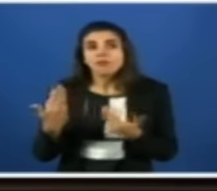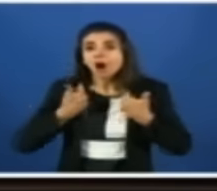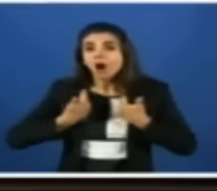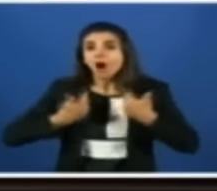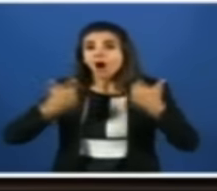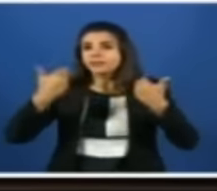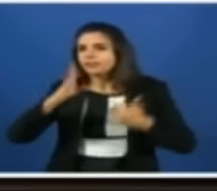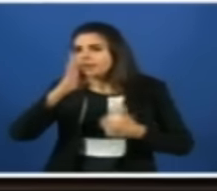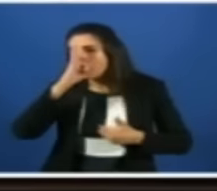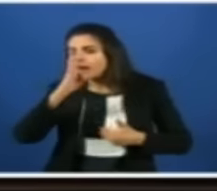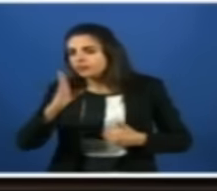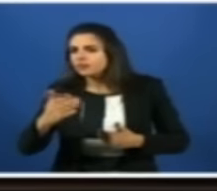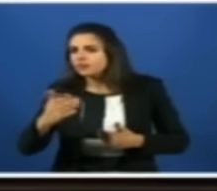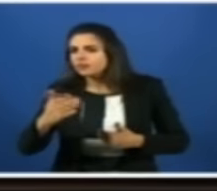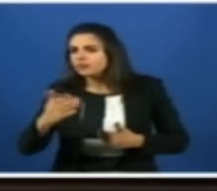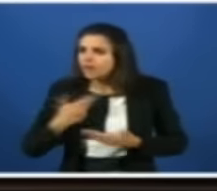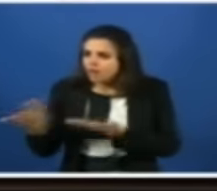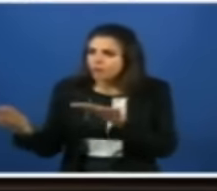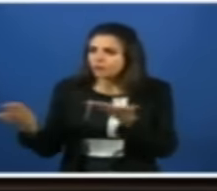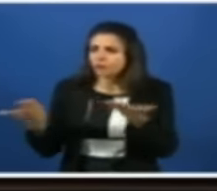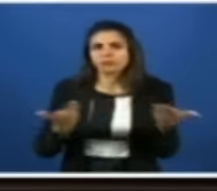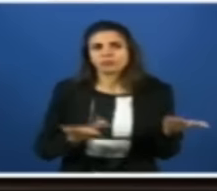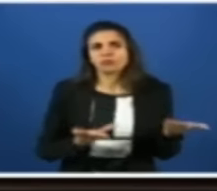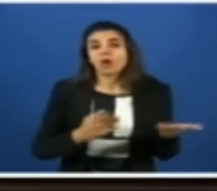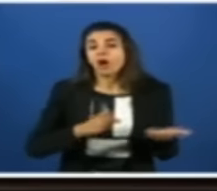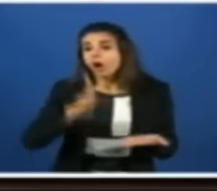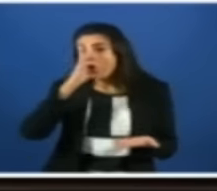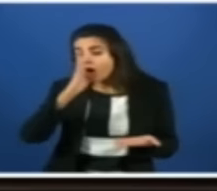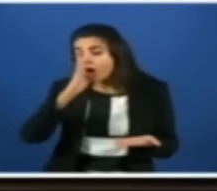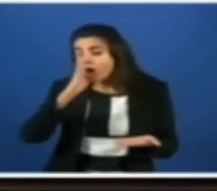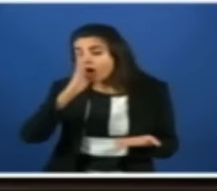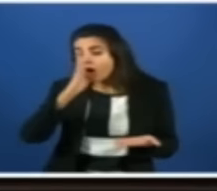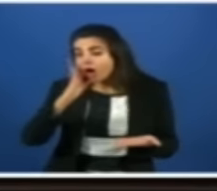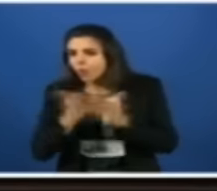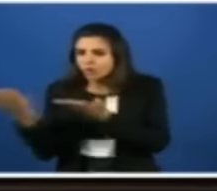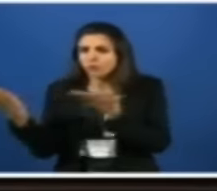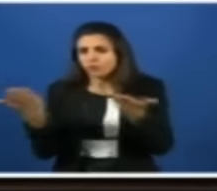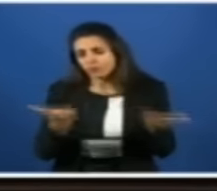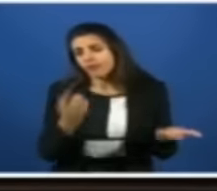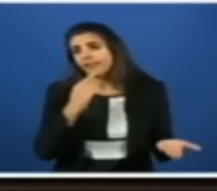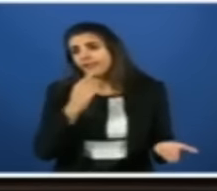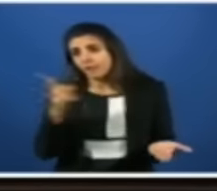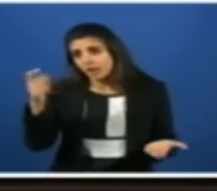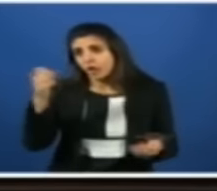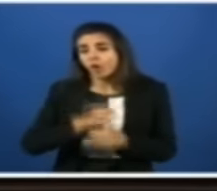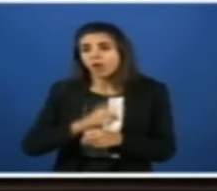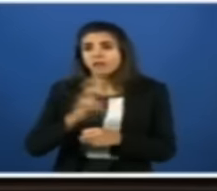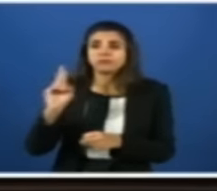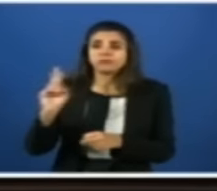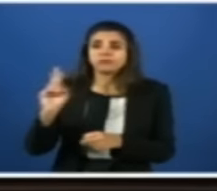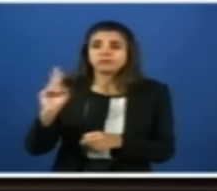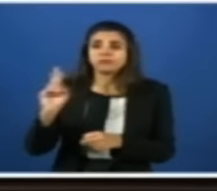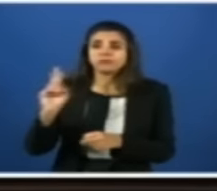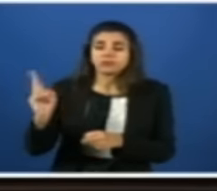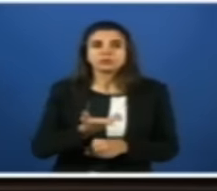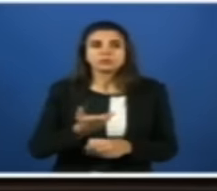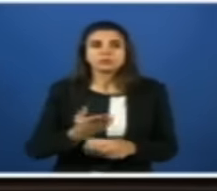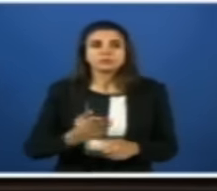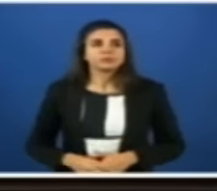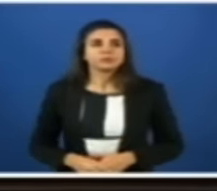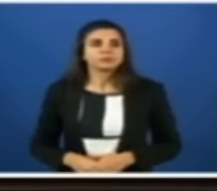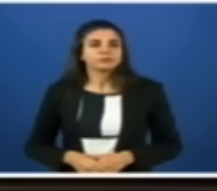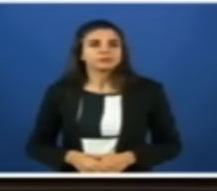adaletin şefkatli kollarına, adaletli kollarına teslim olmaktır. Teslemeyin onlara! İdam!